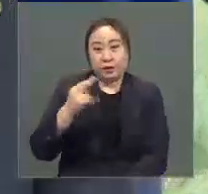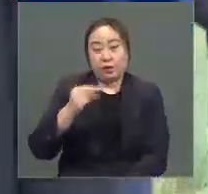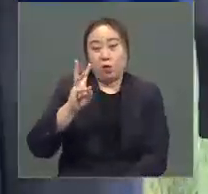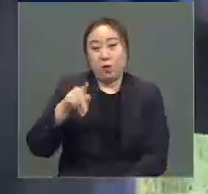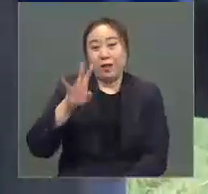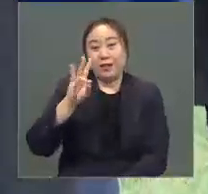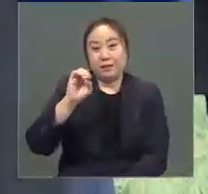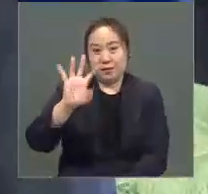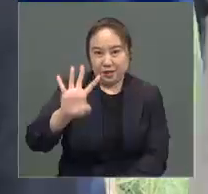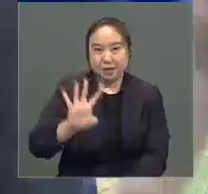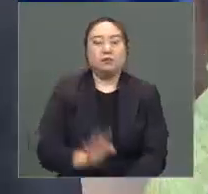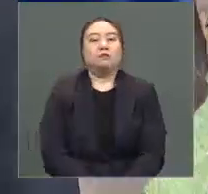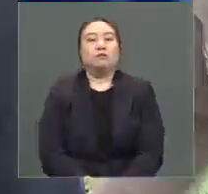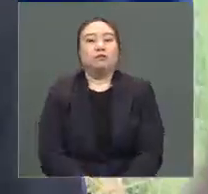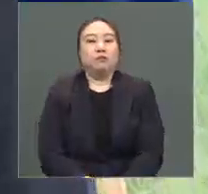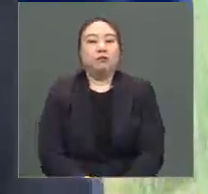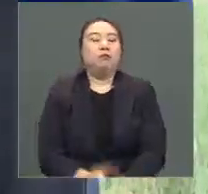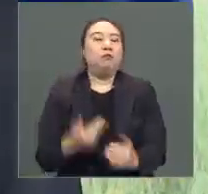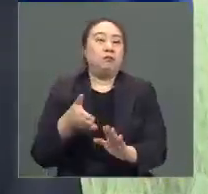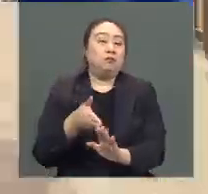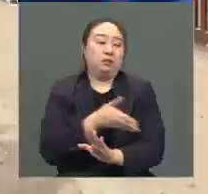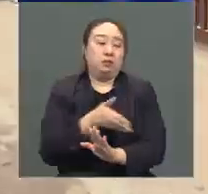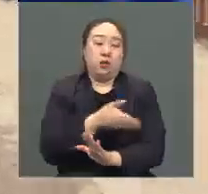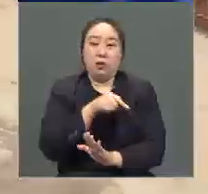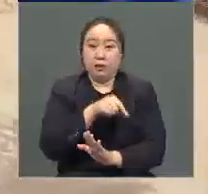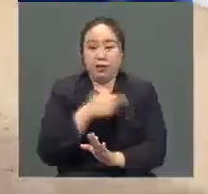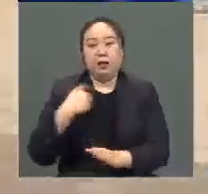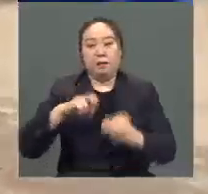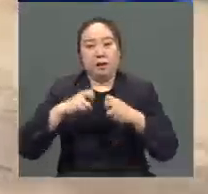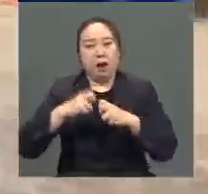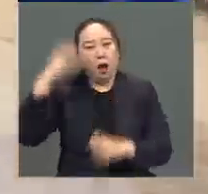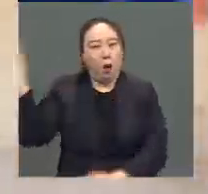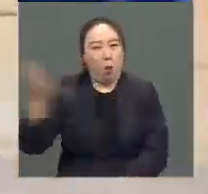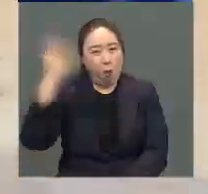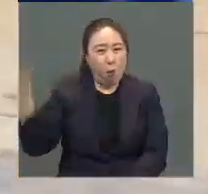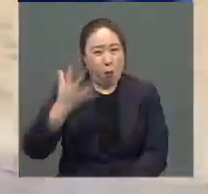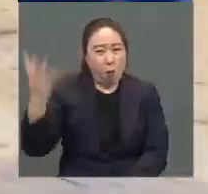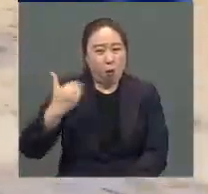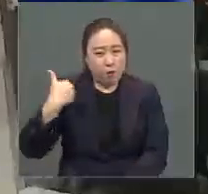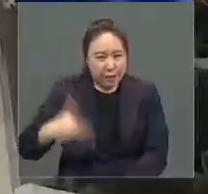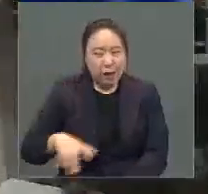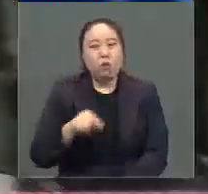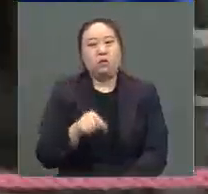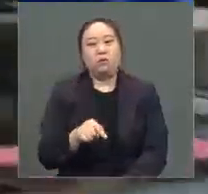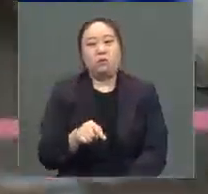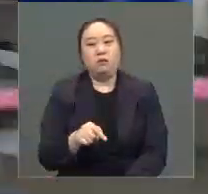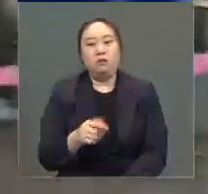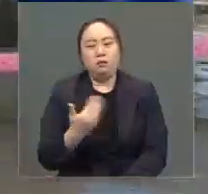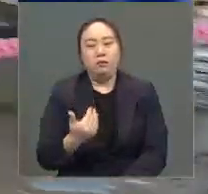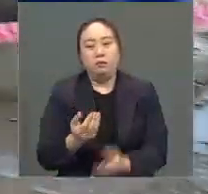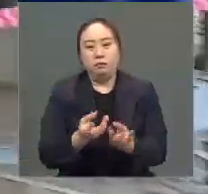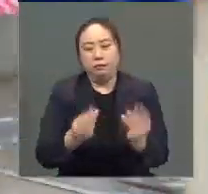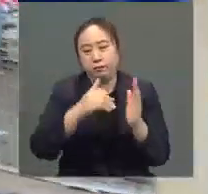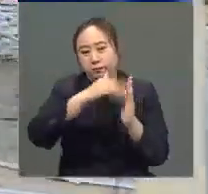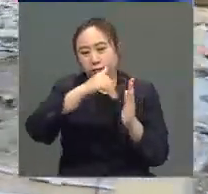147,064 ไร่ค่ะ ค่ะก็ต้องบอกว่าในช่วงที่ผ่านมาเนี่ยเราก็เจอพายุเข้ามาลูกนึงแล้วนะคะความเสียหายก็คือว่าในส่วนของพื้น